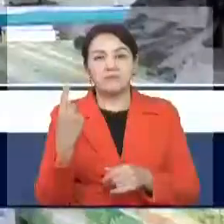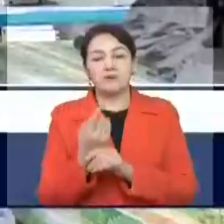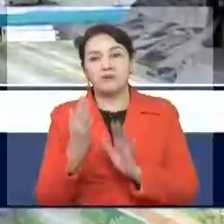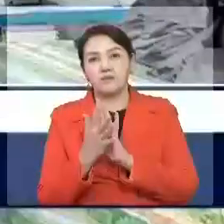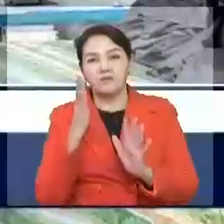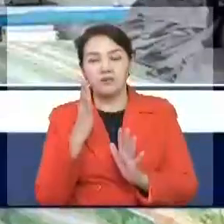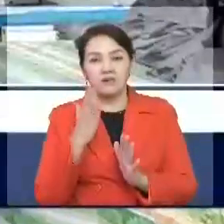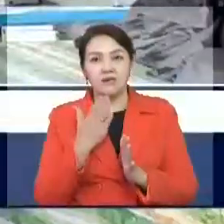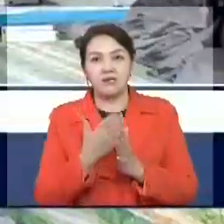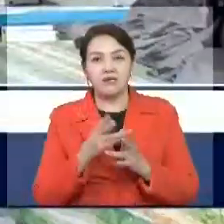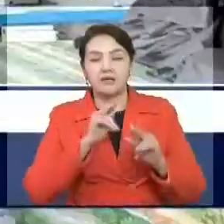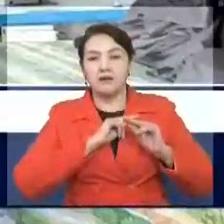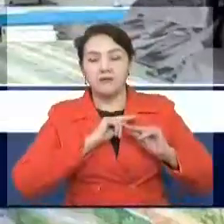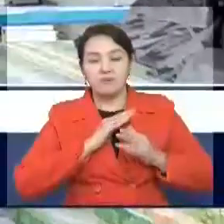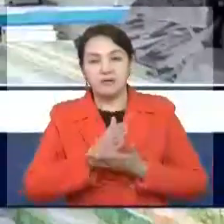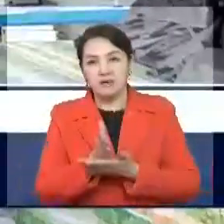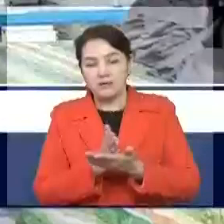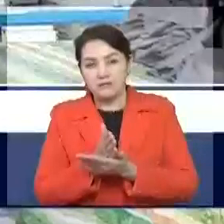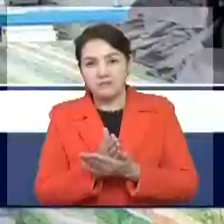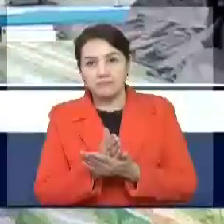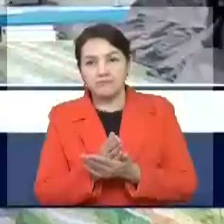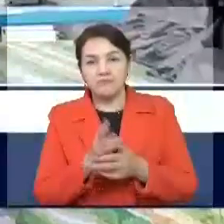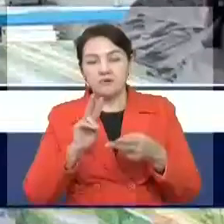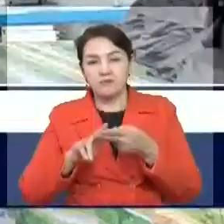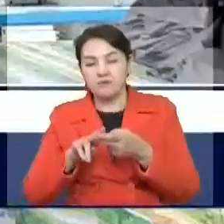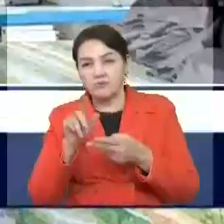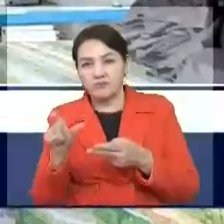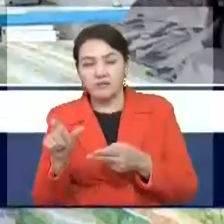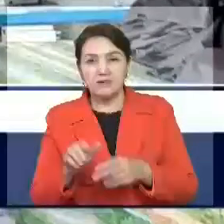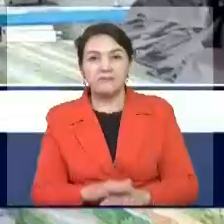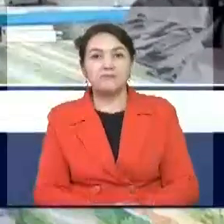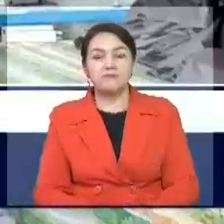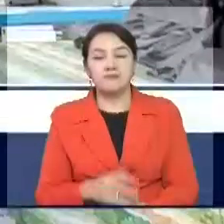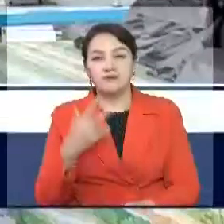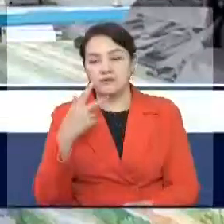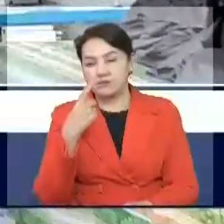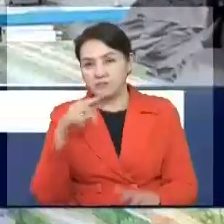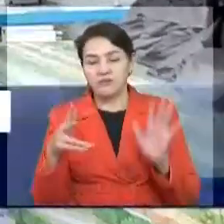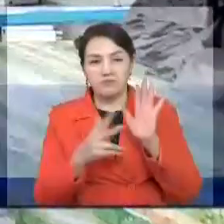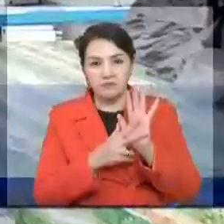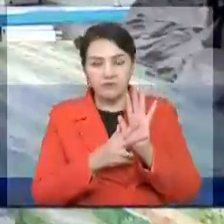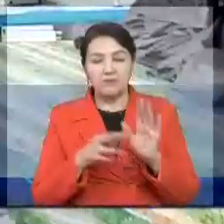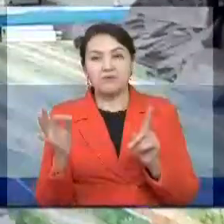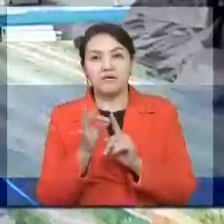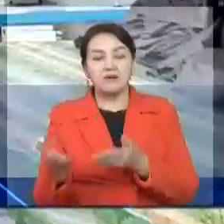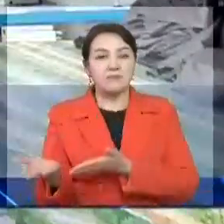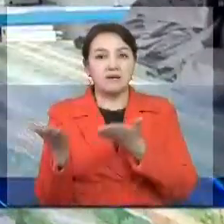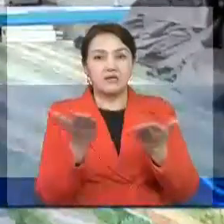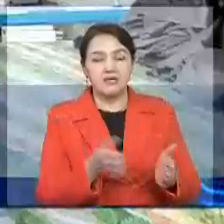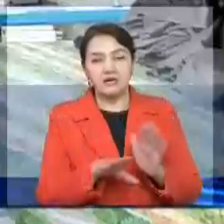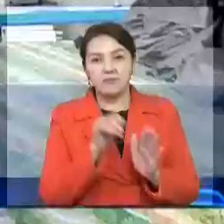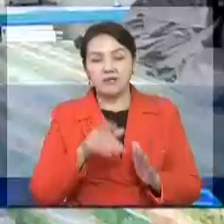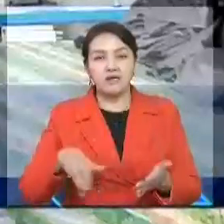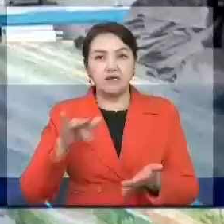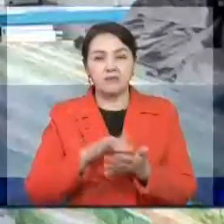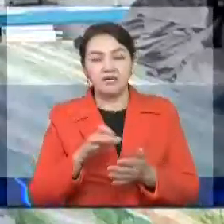очередь трудозанятость осужденных, развитие производства на промышленной зоне учреждения номер 8. С этой целью мы сегодня пригласили депутата